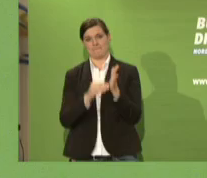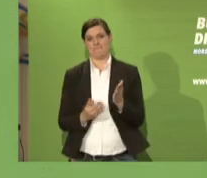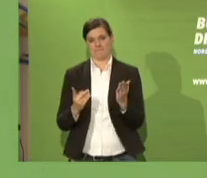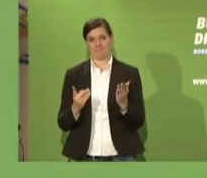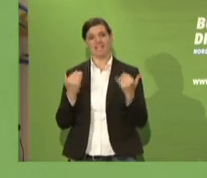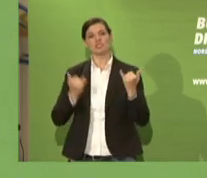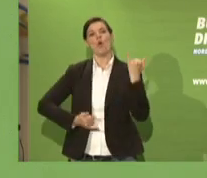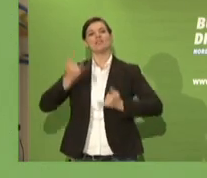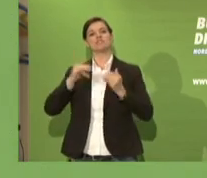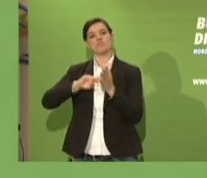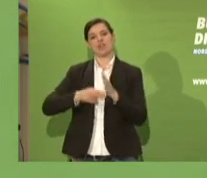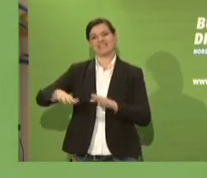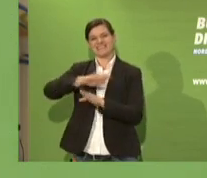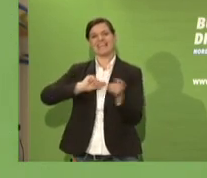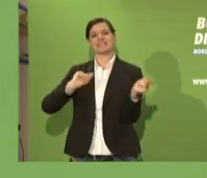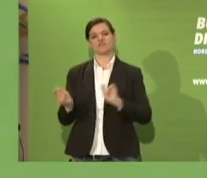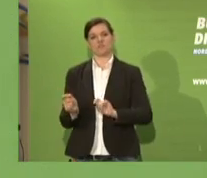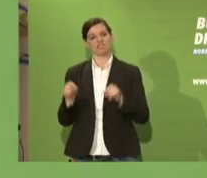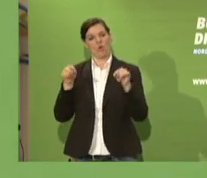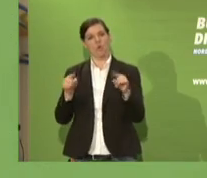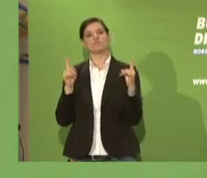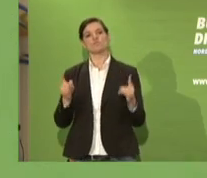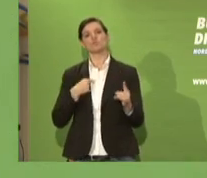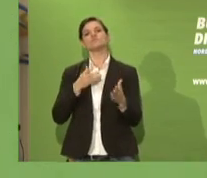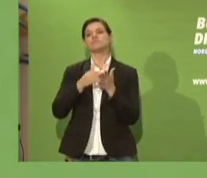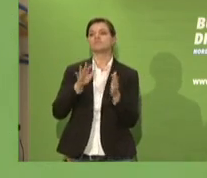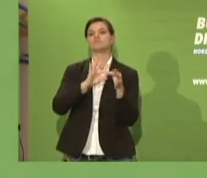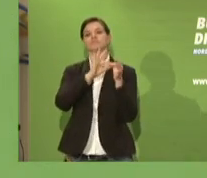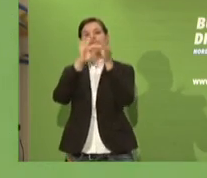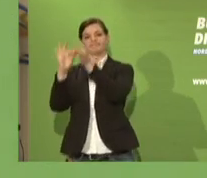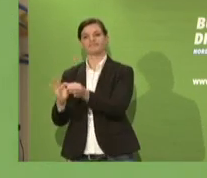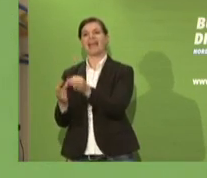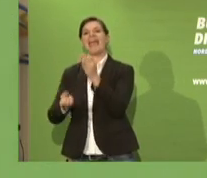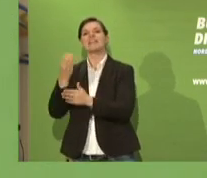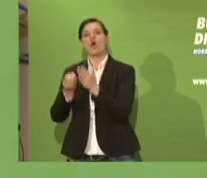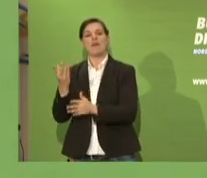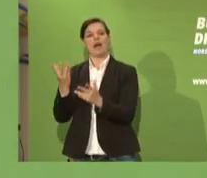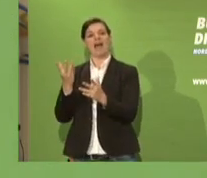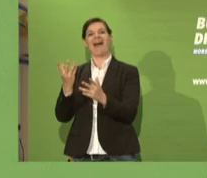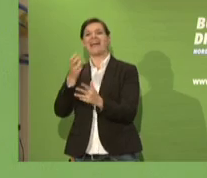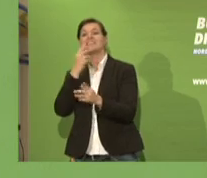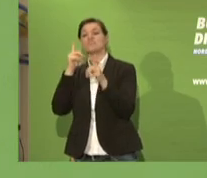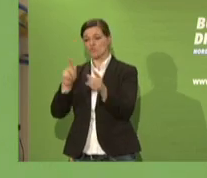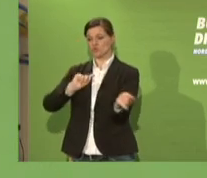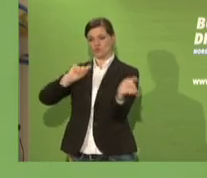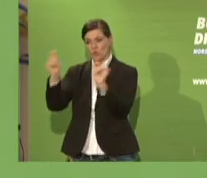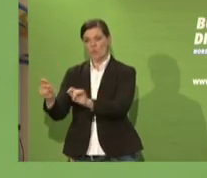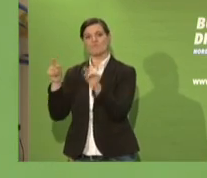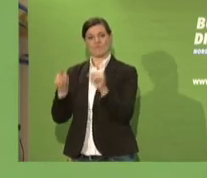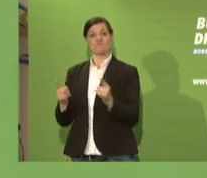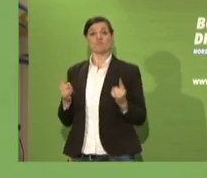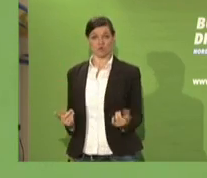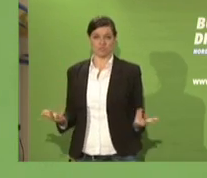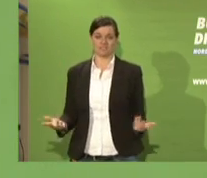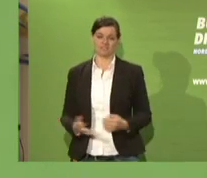diese industriepolitische Transformation ins Zeitalter der Erneuerbaren gestalten können und müssen.